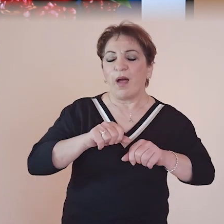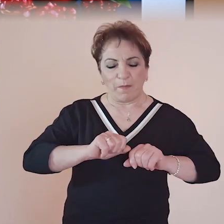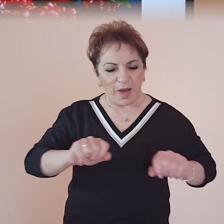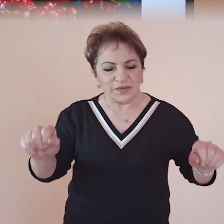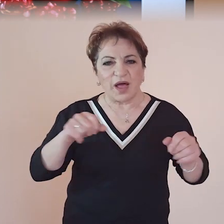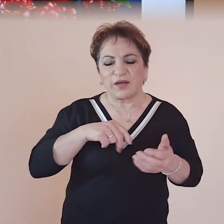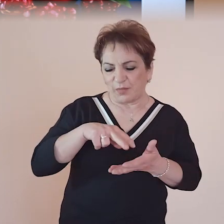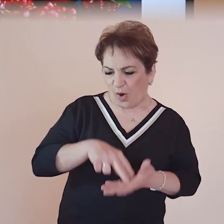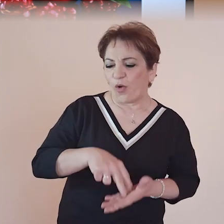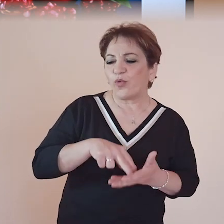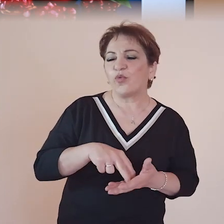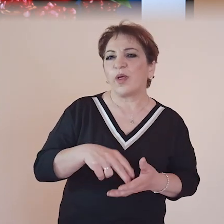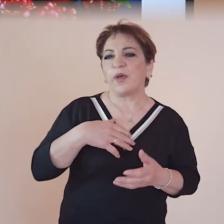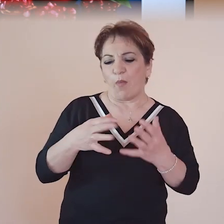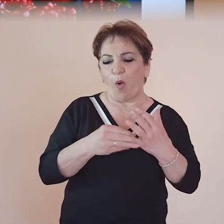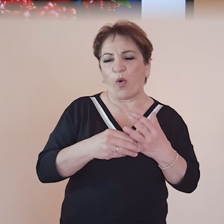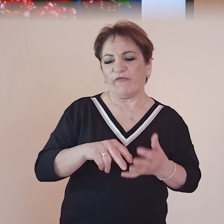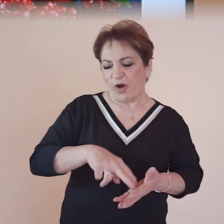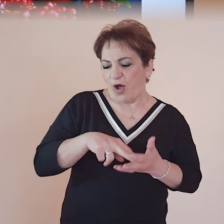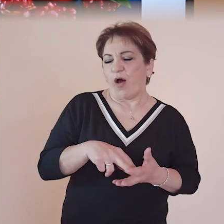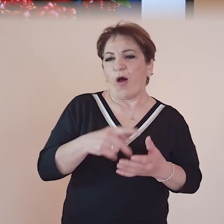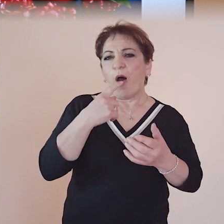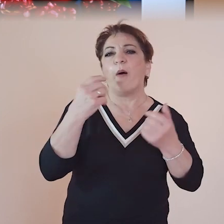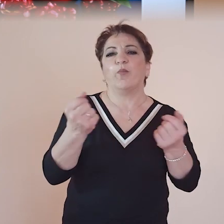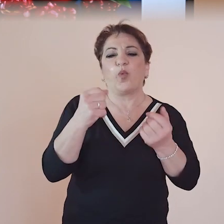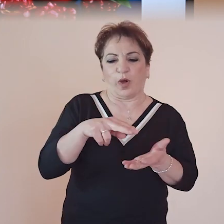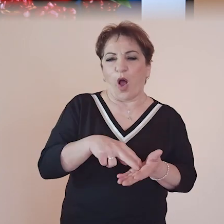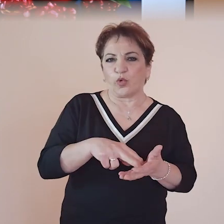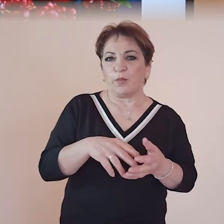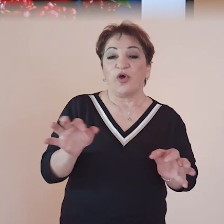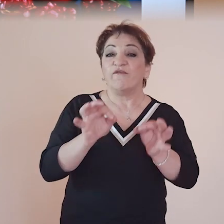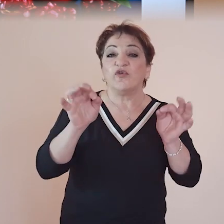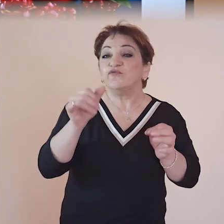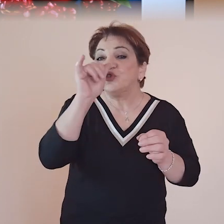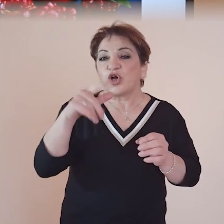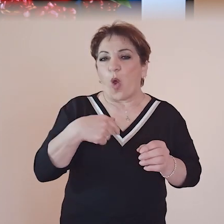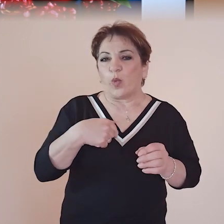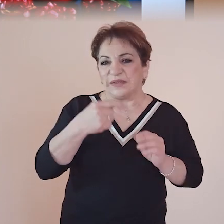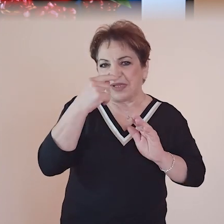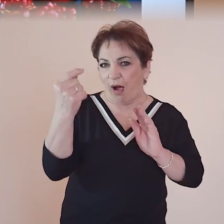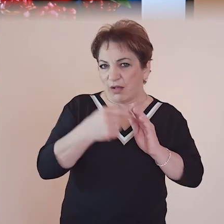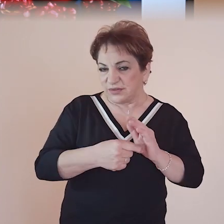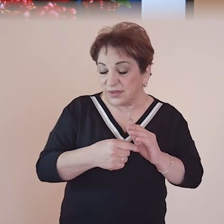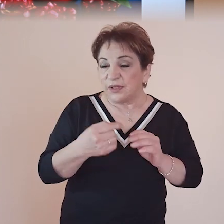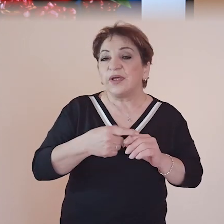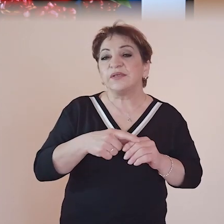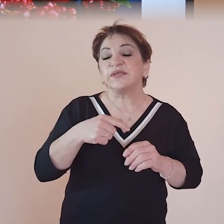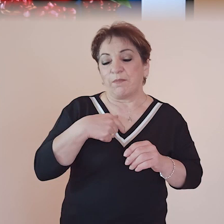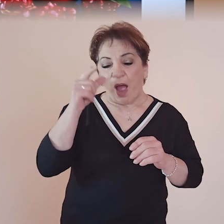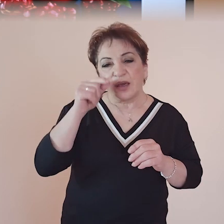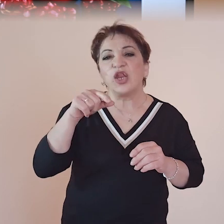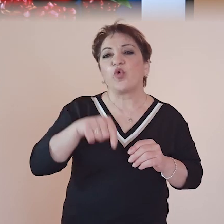ծակ եմ, անգուն եմ իմ հողի վրա, Եվ այստեղ ինձ ոչ ոգ չի կարող նեղացնել, կանի որ ես գտնում եմ իմ